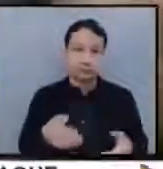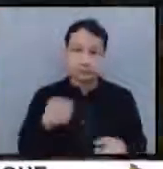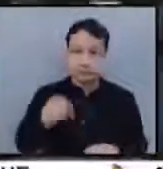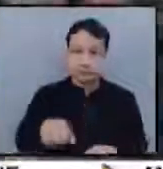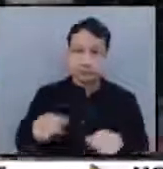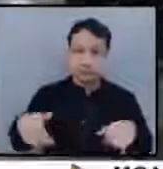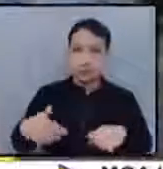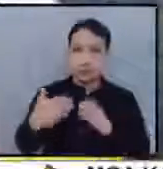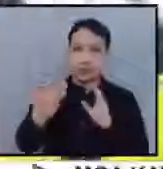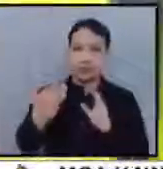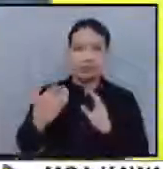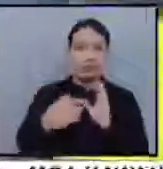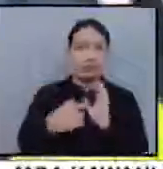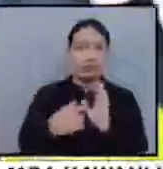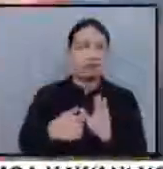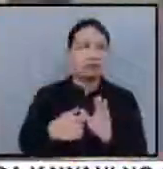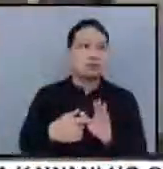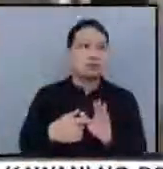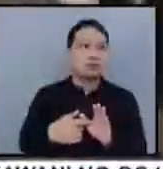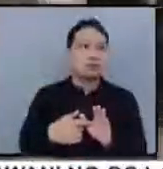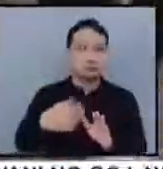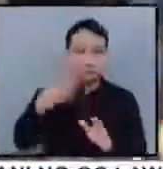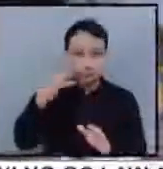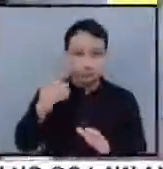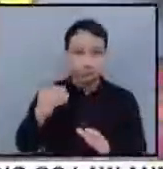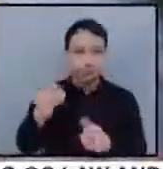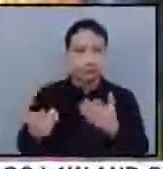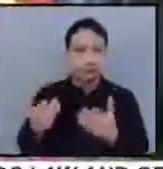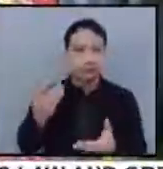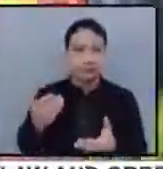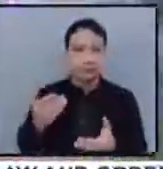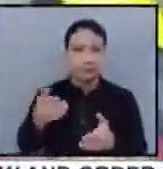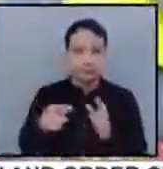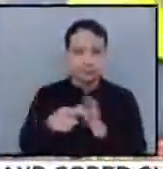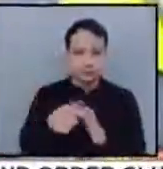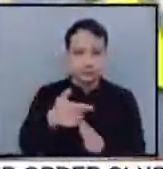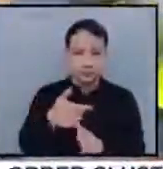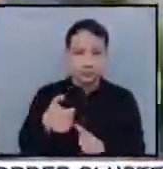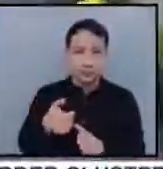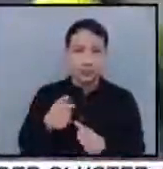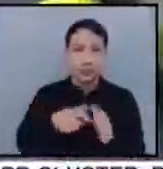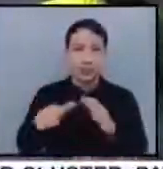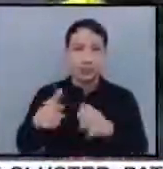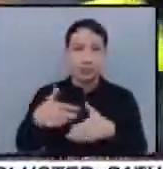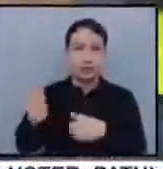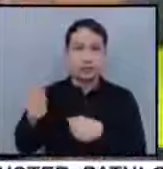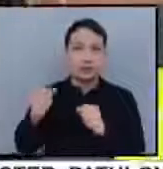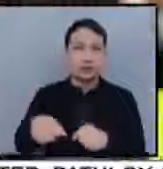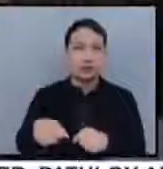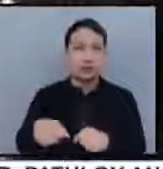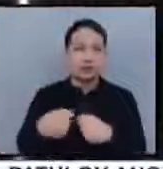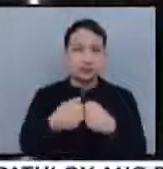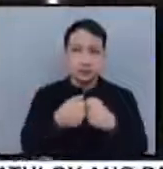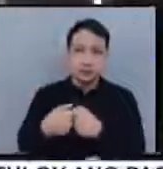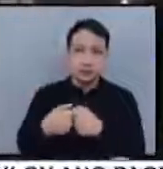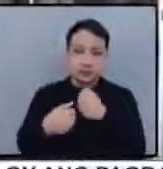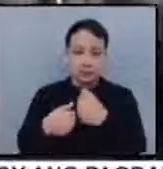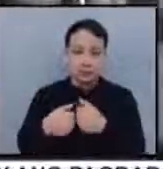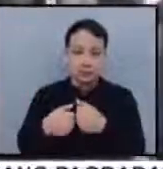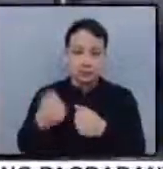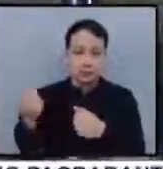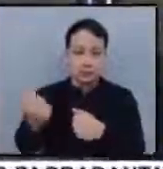patong-patong ng mga kaso ang suspect, kabilang ang illegal possession at illegal discharge of firearms, resisting arrest, at alarms and